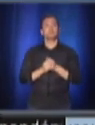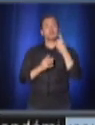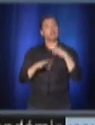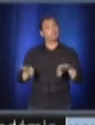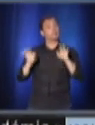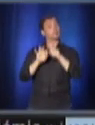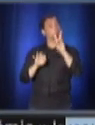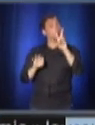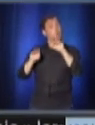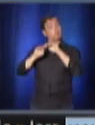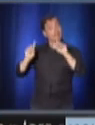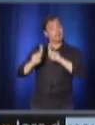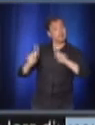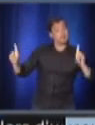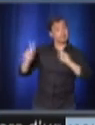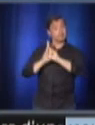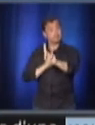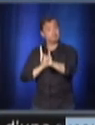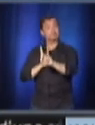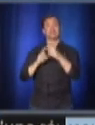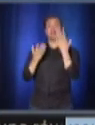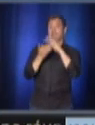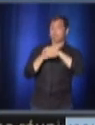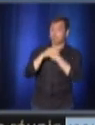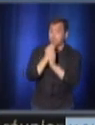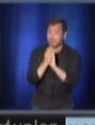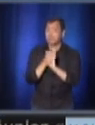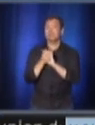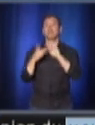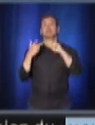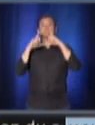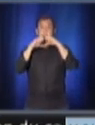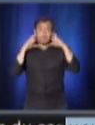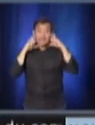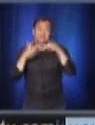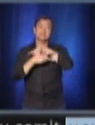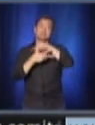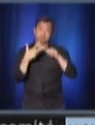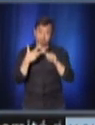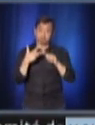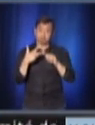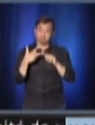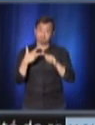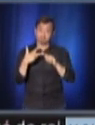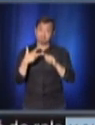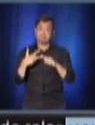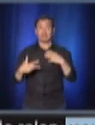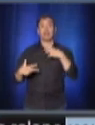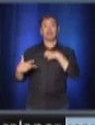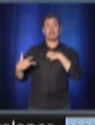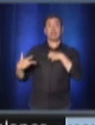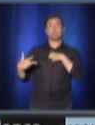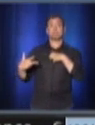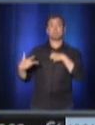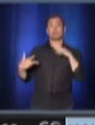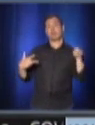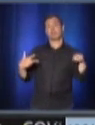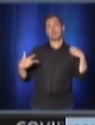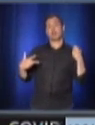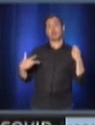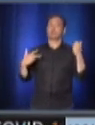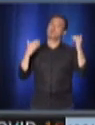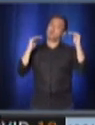mètres, qu'on se lave les mains puis qu'on perce le masque, on va peut-être avoir une saison de grippe qui pourrait être décapitée, ou du moins